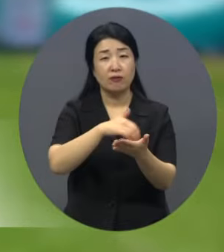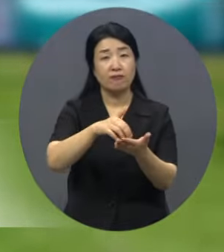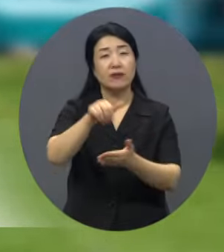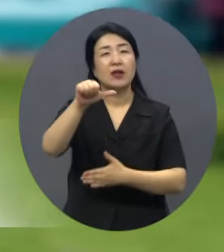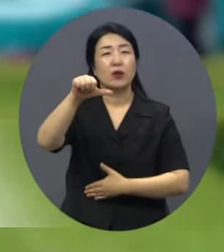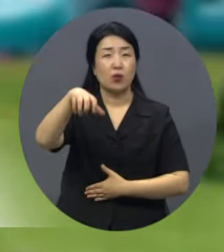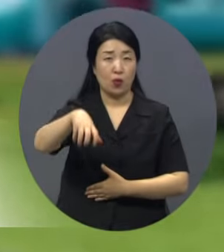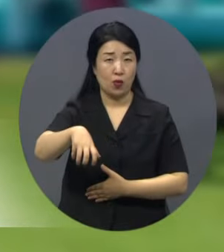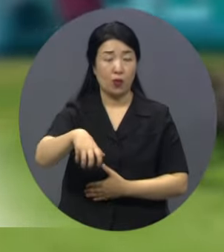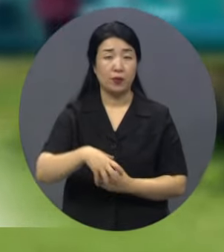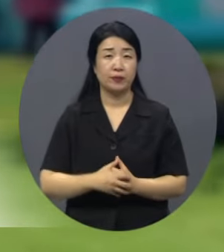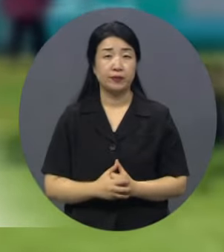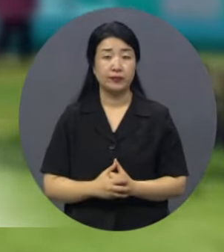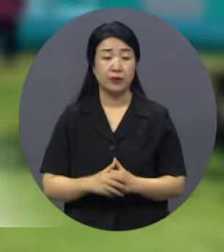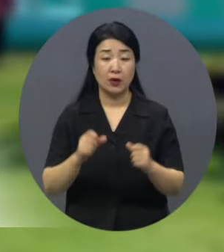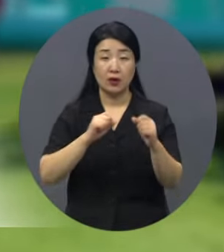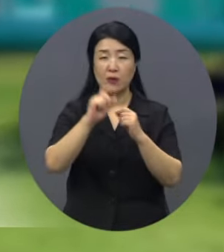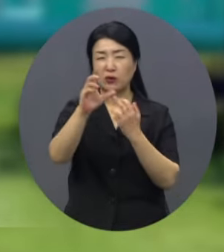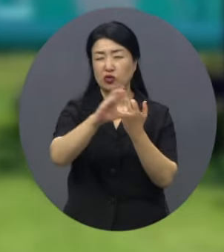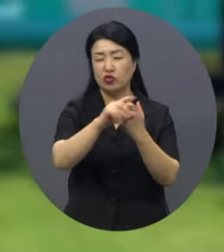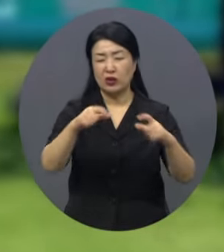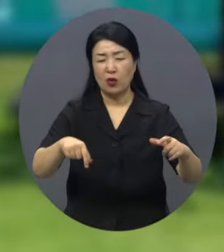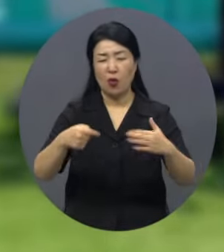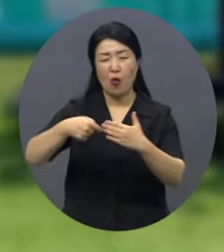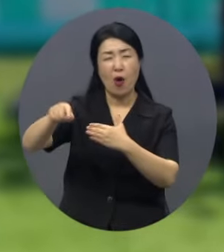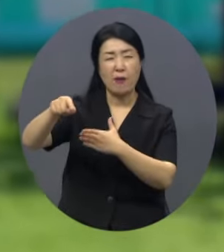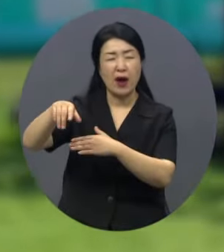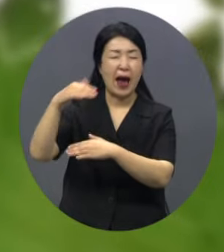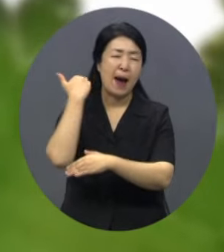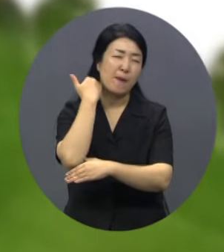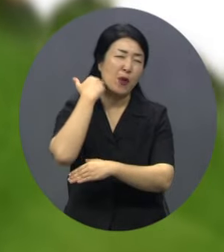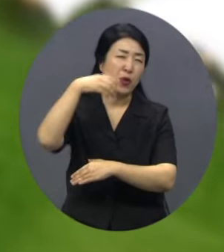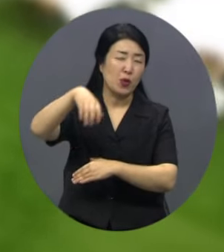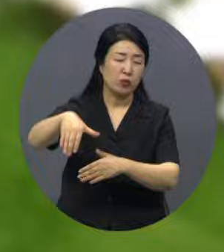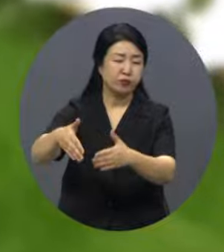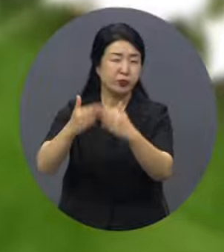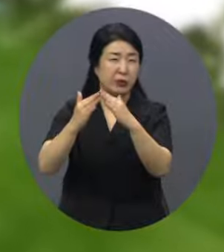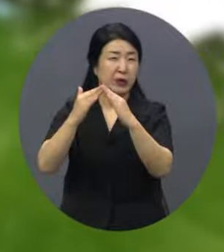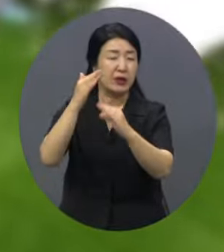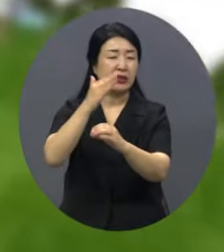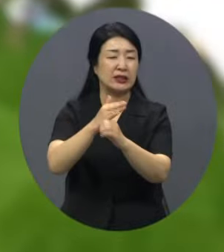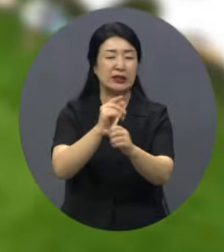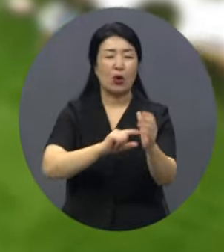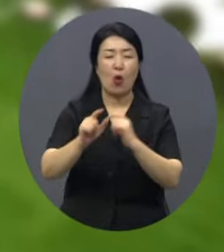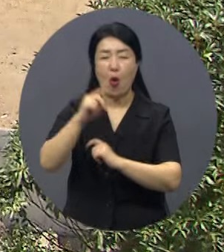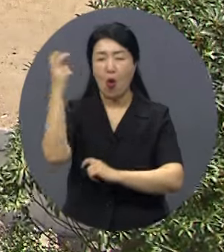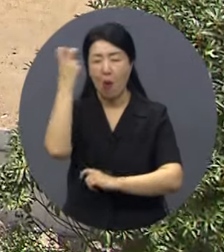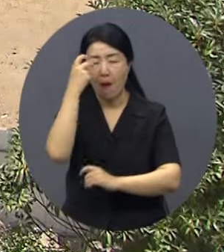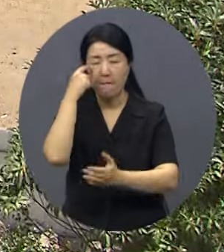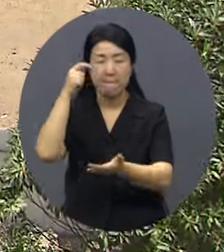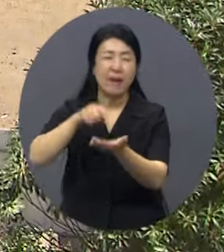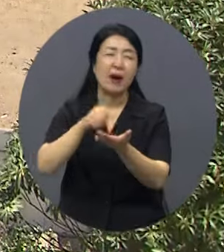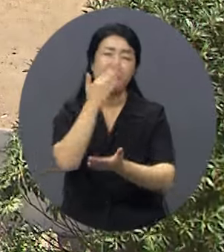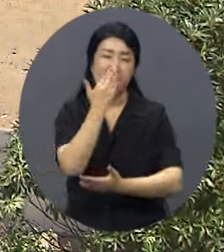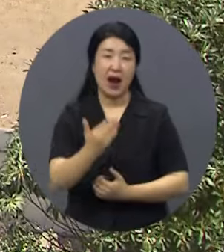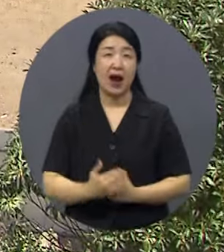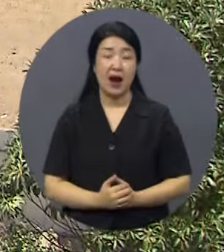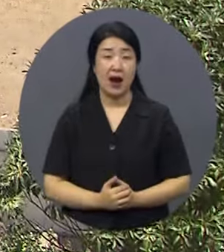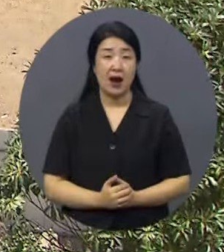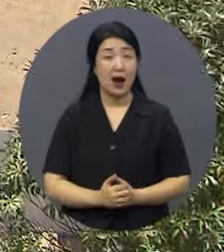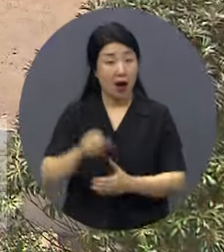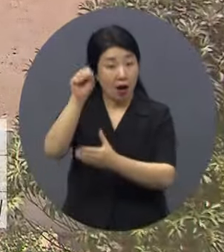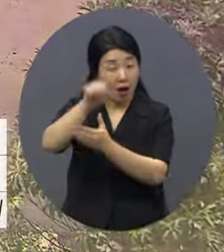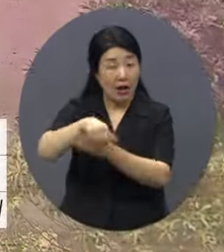5곳. 대부분 중산간 등 외곽 지역에 위치해 이런 시설들은 더 많을 수 있습니다. 무허가